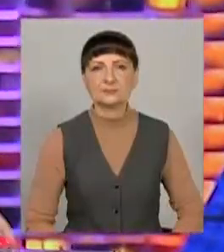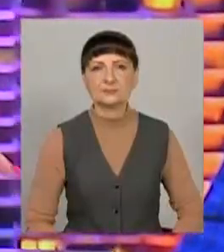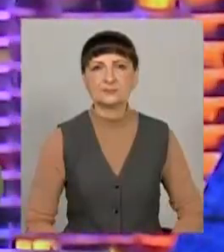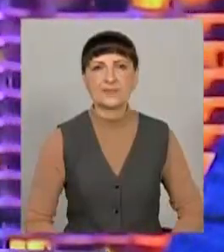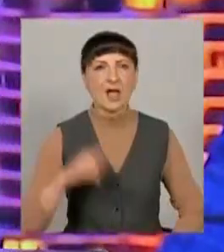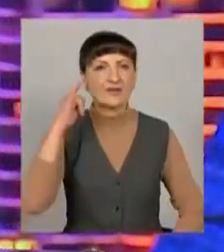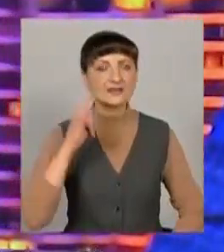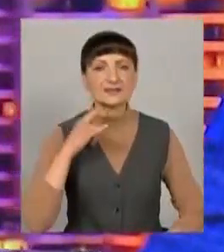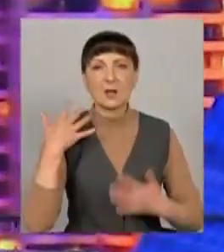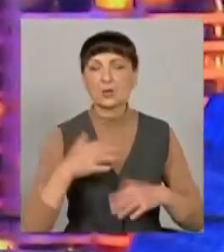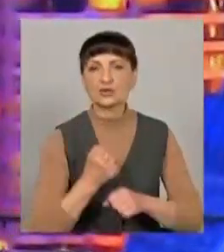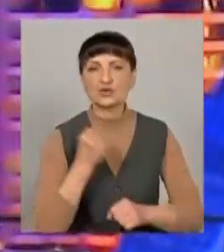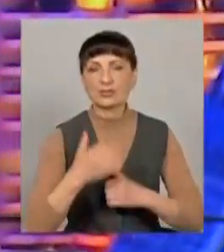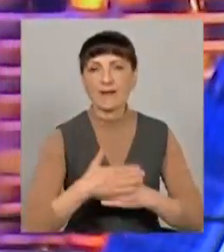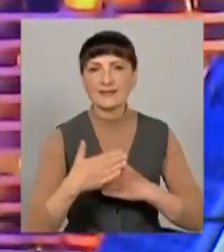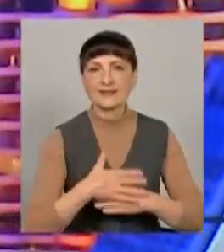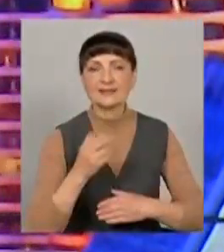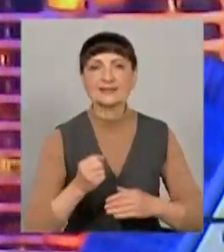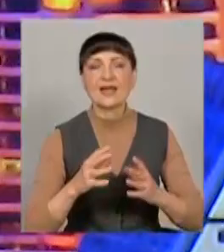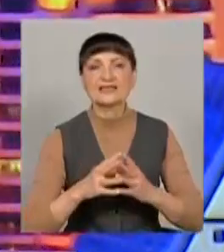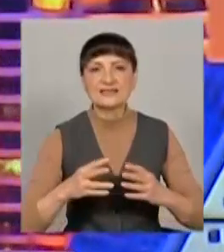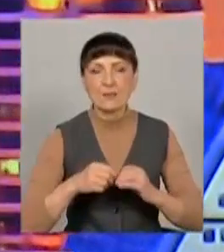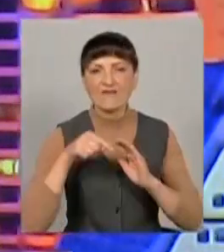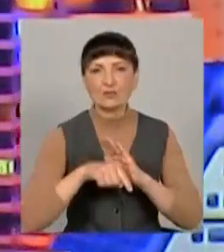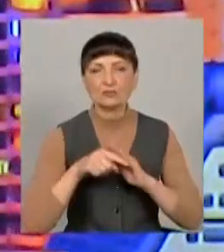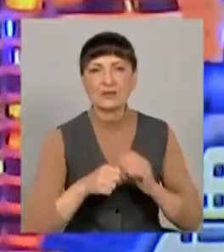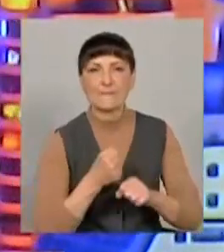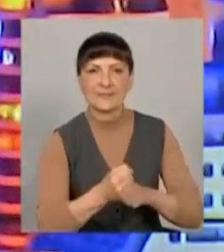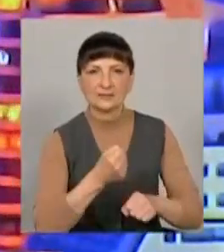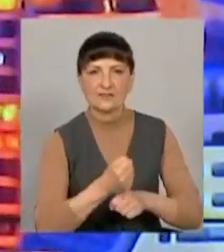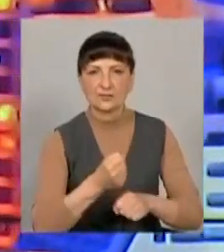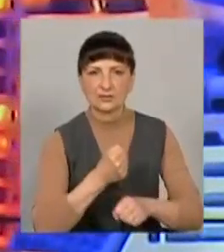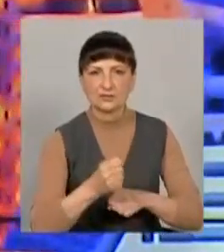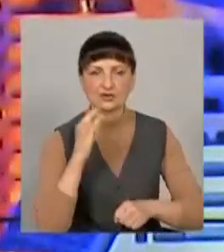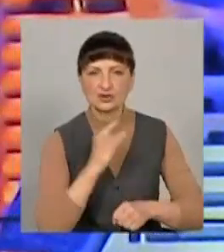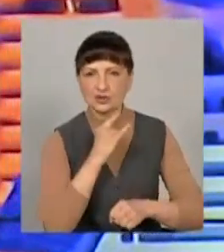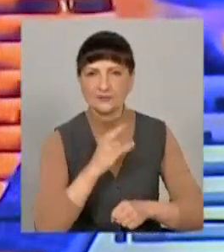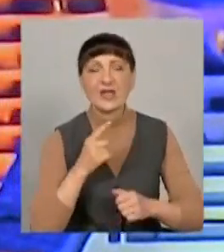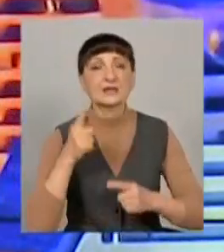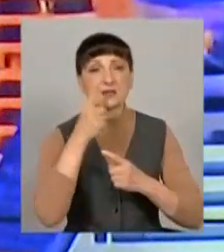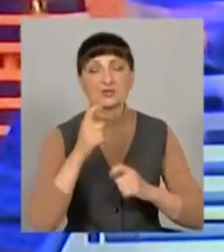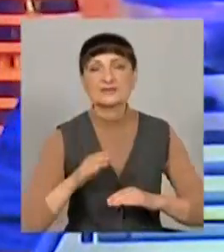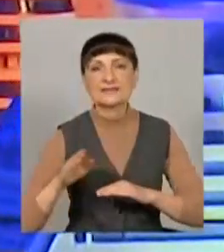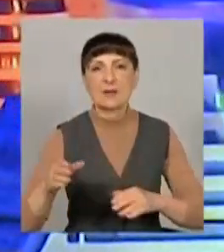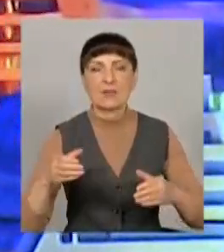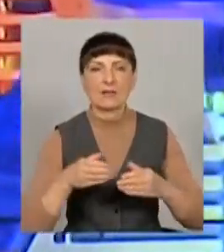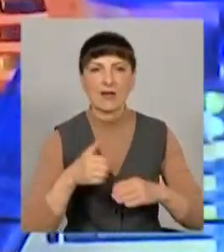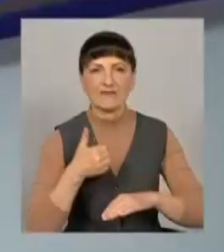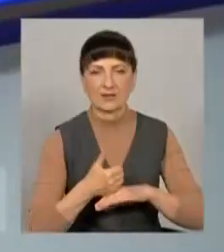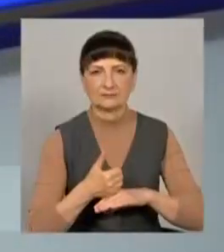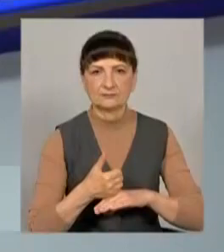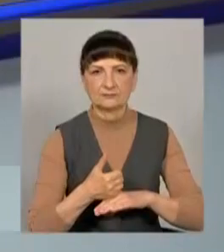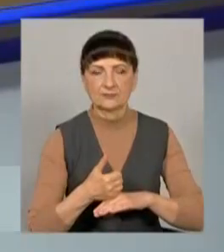В Казахстане ужесточат наказание за семейно-бытовое насилие. Об этом сообщил замглавы комитета административной полиции МВД Ринат